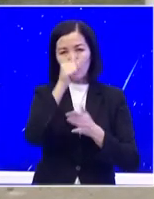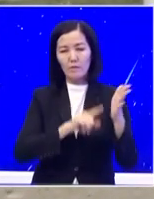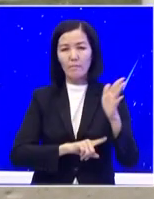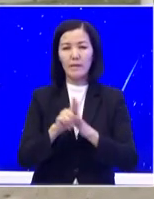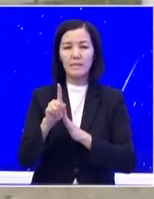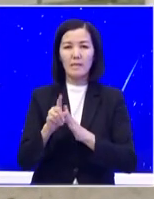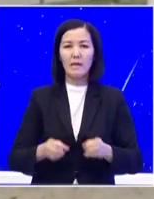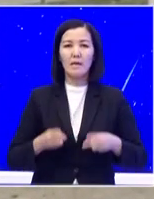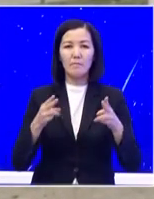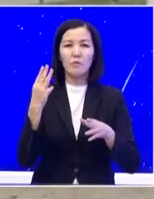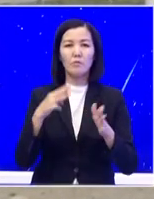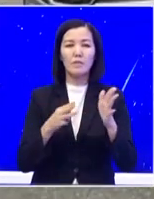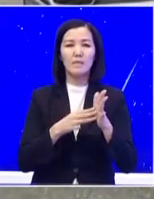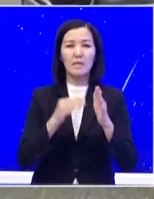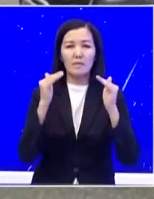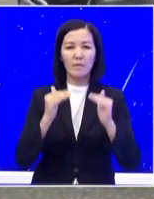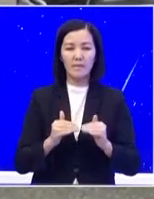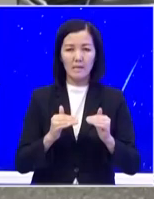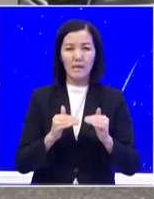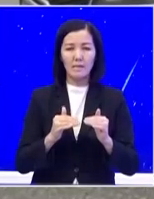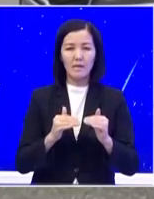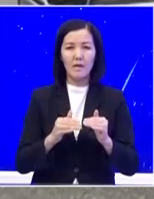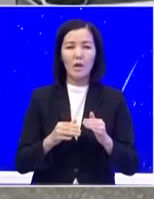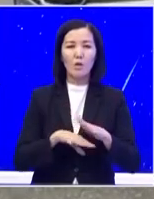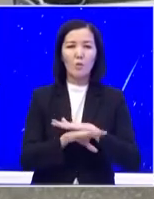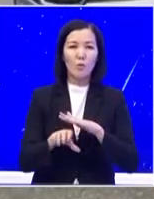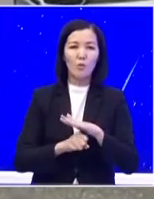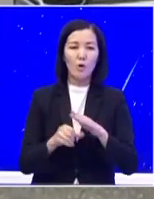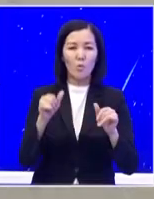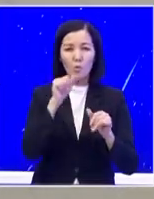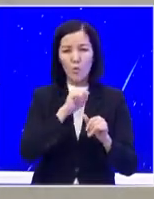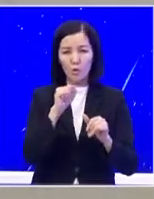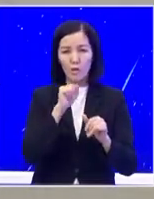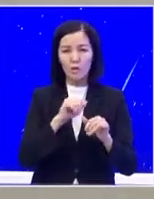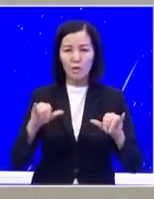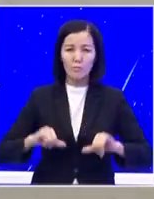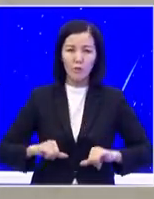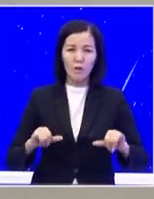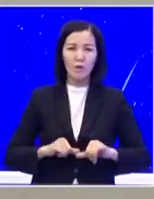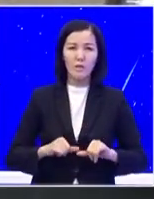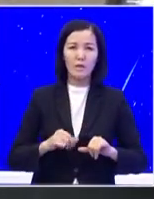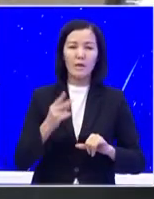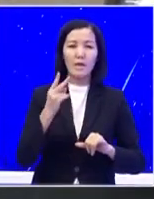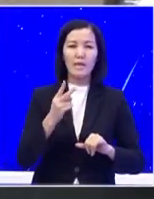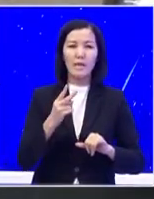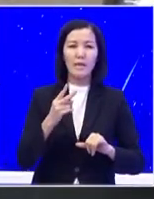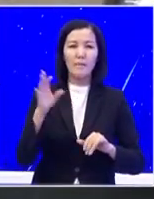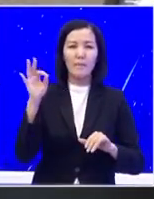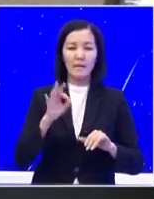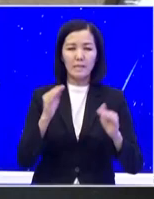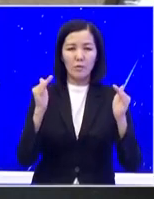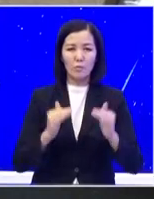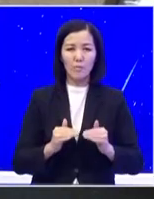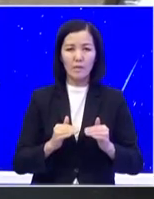елімізде қылмыс 38% азайған, әсіресе тонау, ұрлық, бұзақылық бойынша көрсеткіштер екесе төмендеген. Бірақ карантин